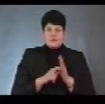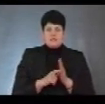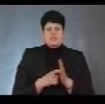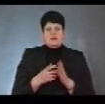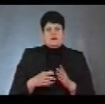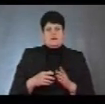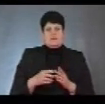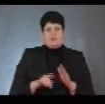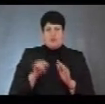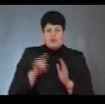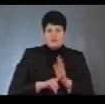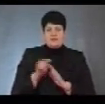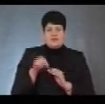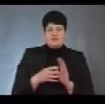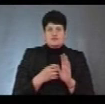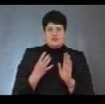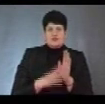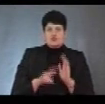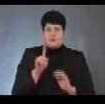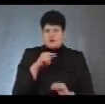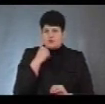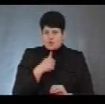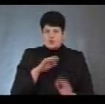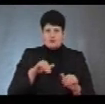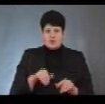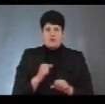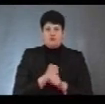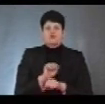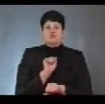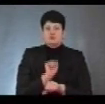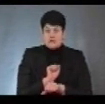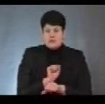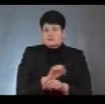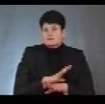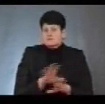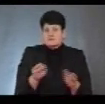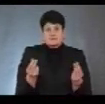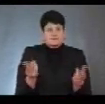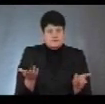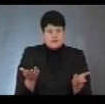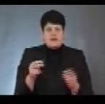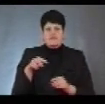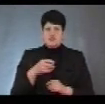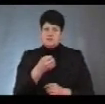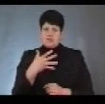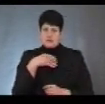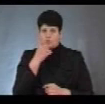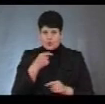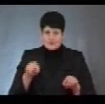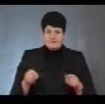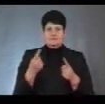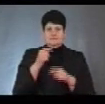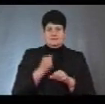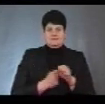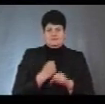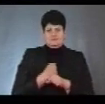архіву розпочали в 1991 році, згодом роботи припинили через відсутність фінансування, а у 2015 році відновили,